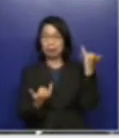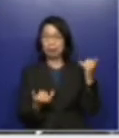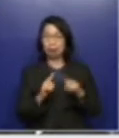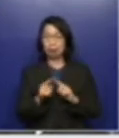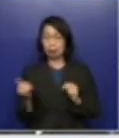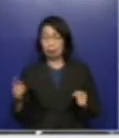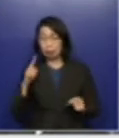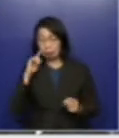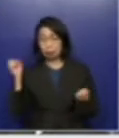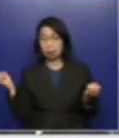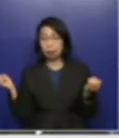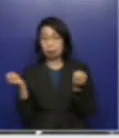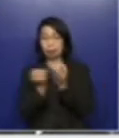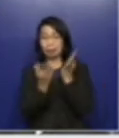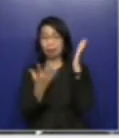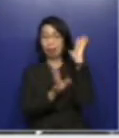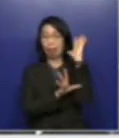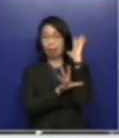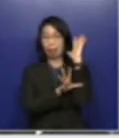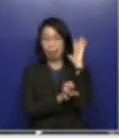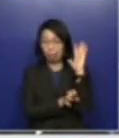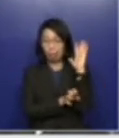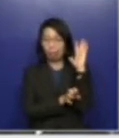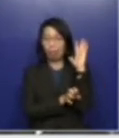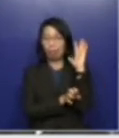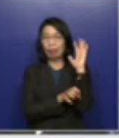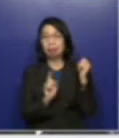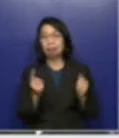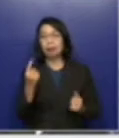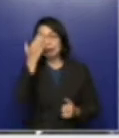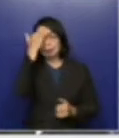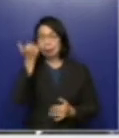เดียวท่านนานครับแค่8วันนั่นเอง